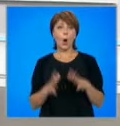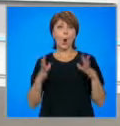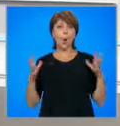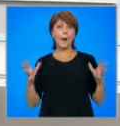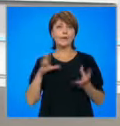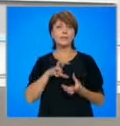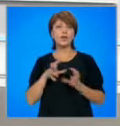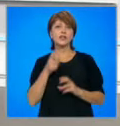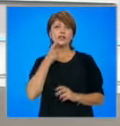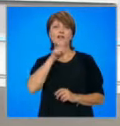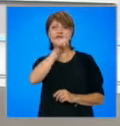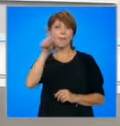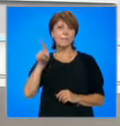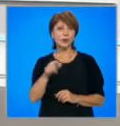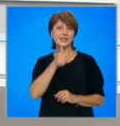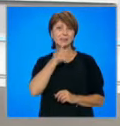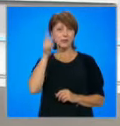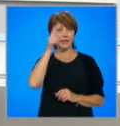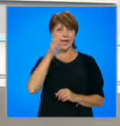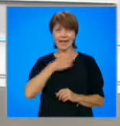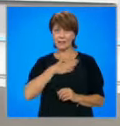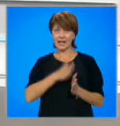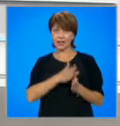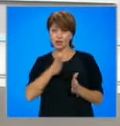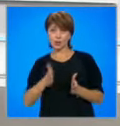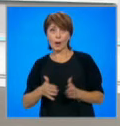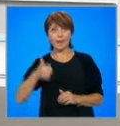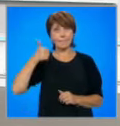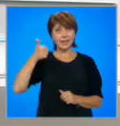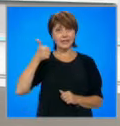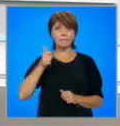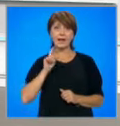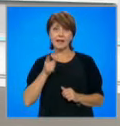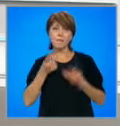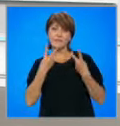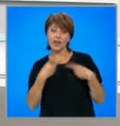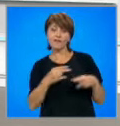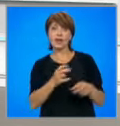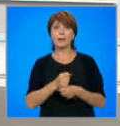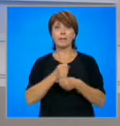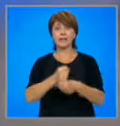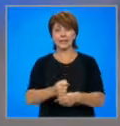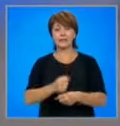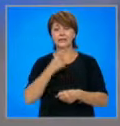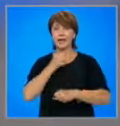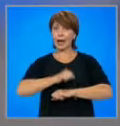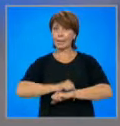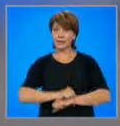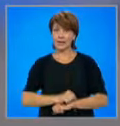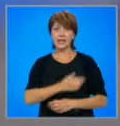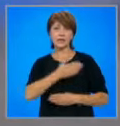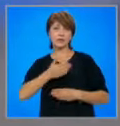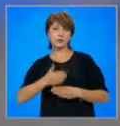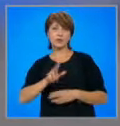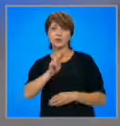Големият политически въпрос от съботния ден – има ли срок БСП, в който да върне мандата за съставане на кабинет? За